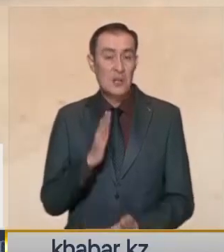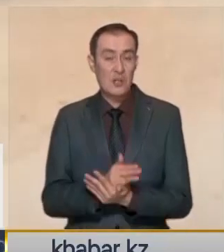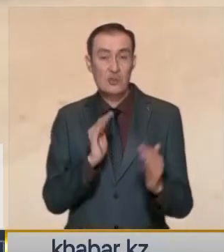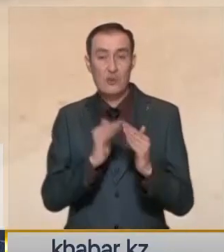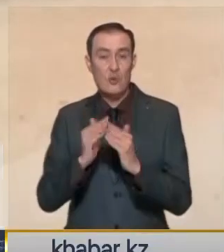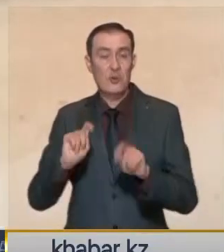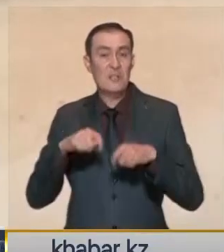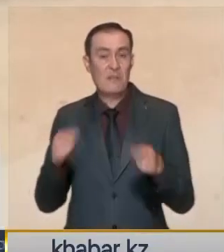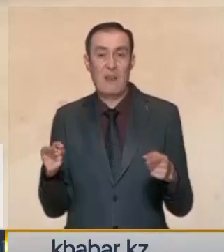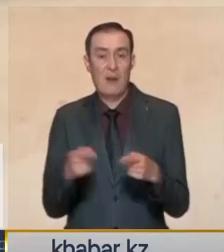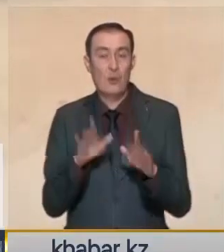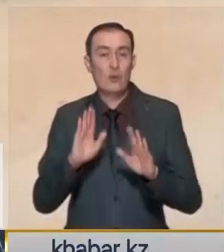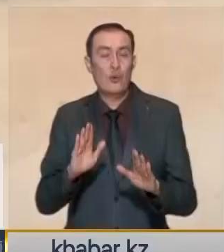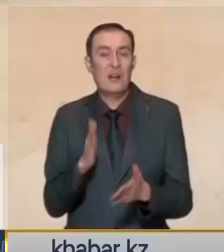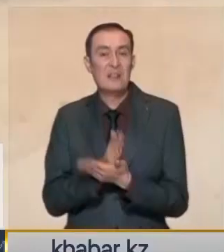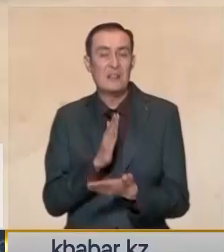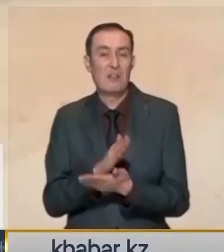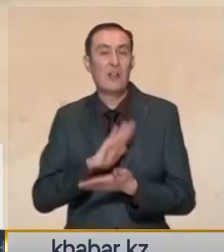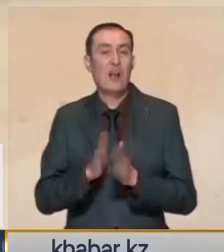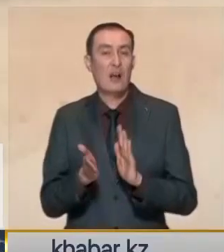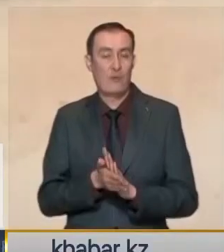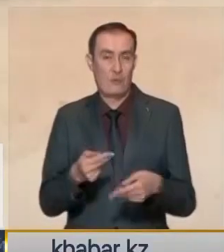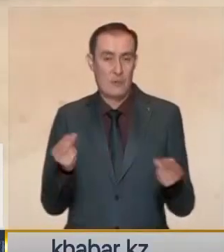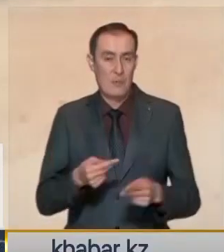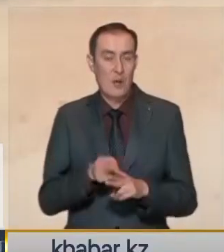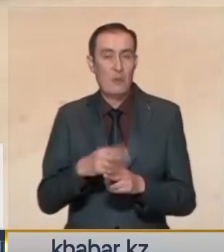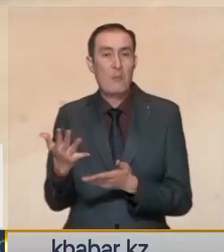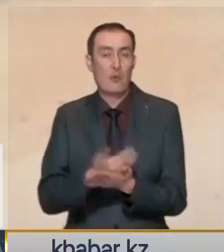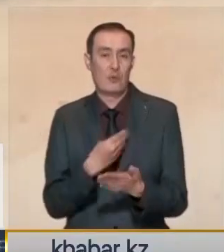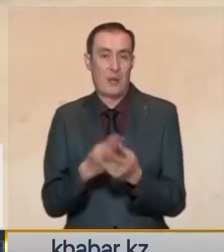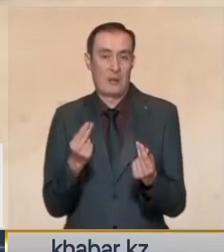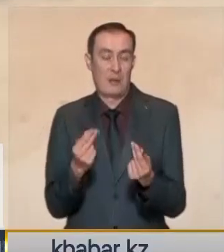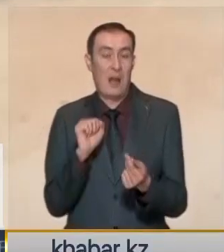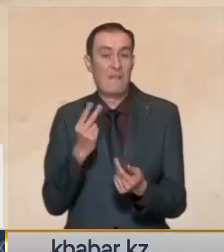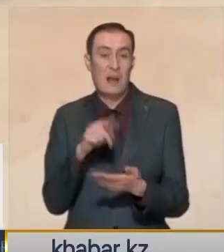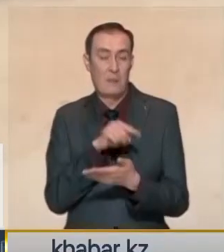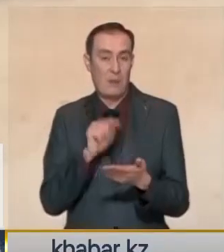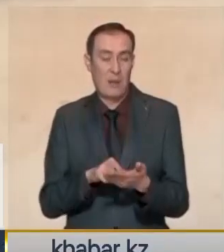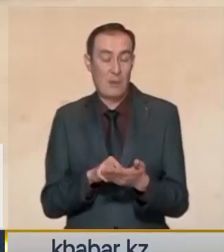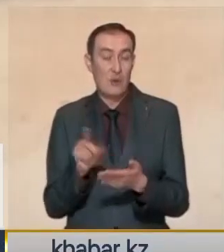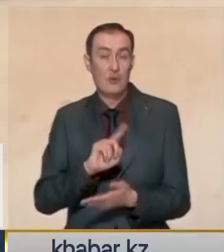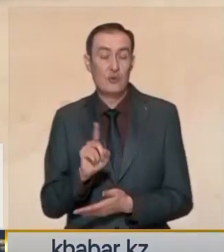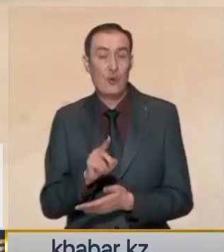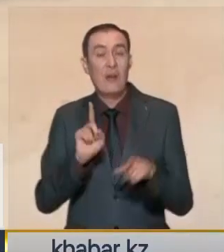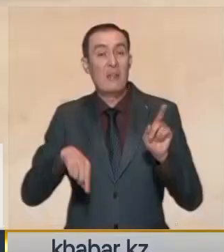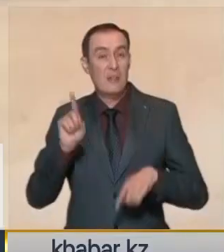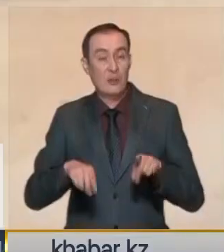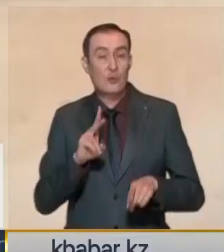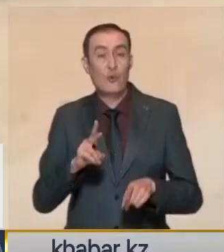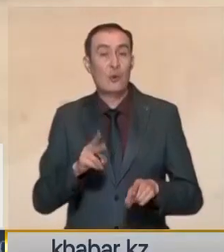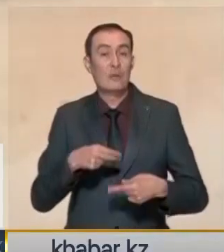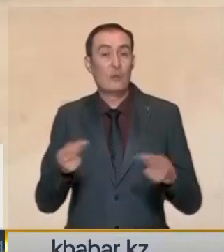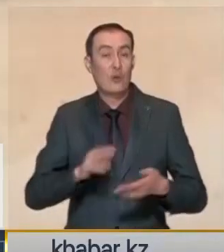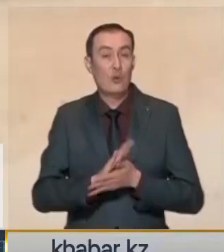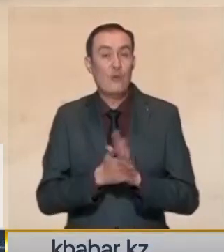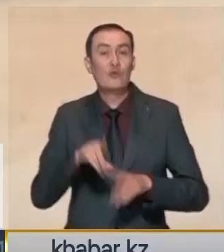Жилье не сдавалось в аренду, а лишь составлялся договор, по которому получали деньги. Вторая проблема связана с тем, что некоторые заключали